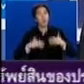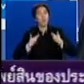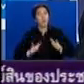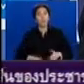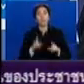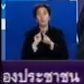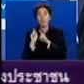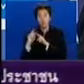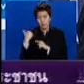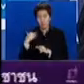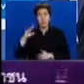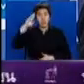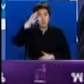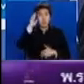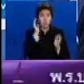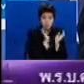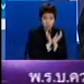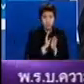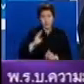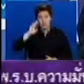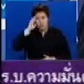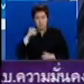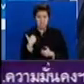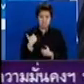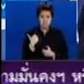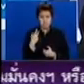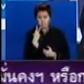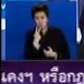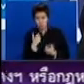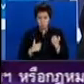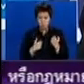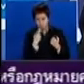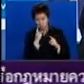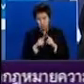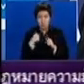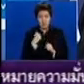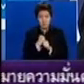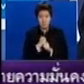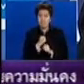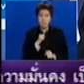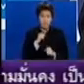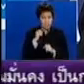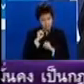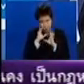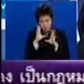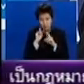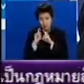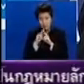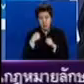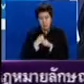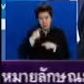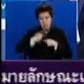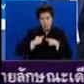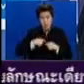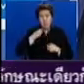ครับขณะเดียวกันตำรวจทหารที่เข้าไปดูแลความสงบเรียบร้อยต่างก็ปฏิบัติหน้าที่อย่างเคร่งครัดแม้ว่าจะอยู่ในสภาพลำบากกาย